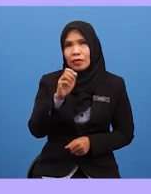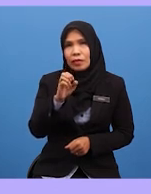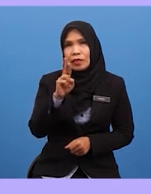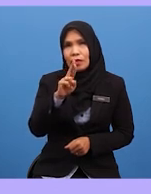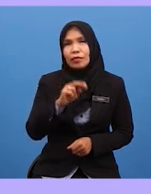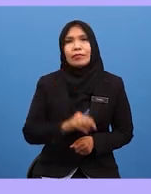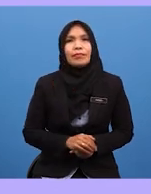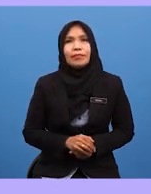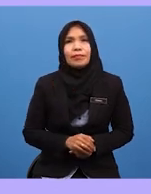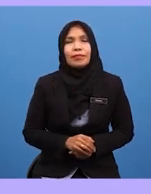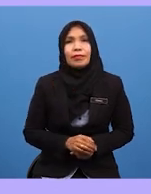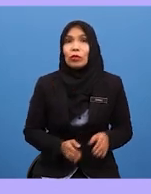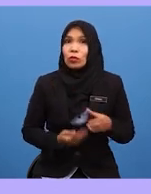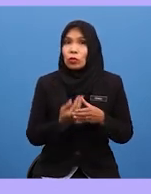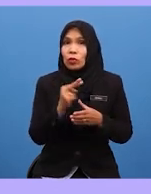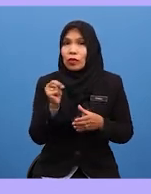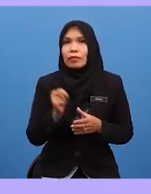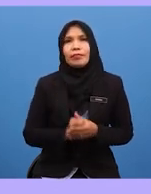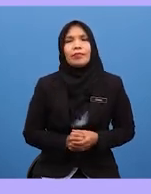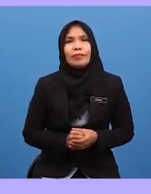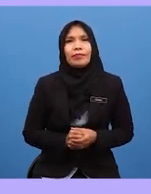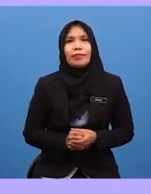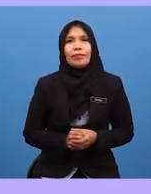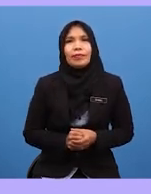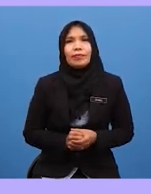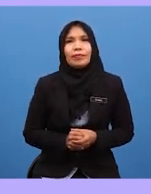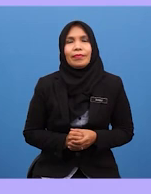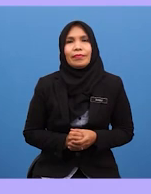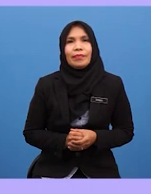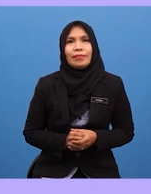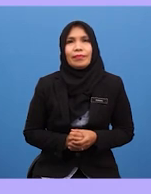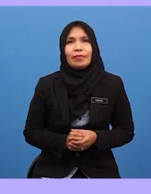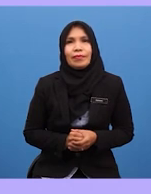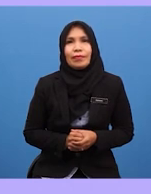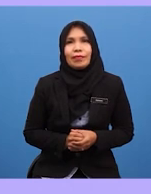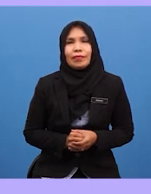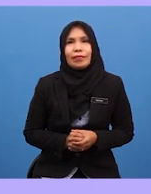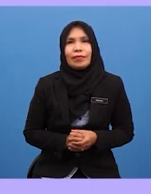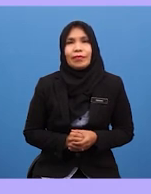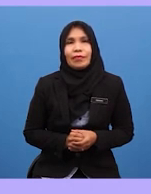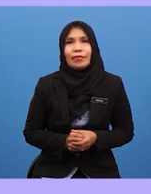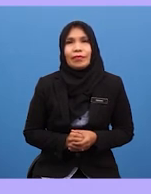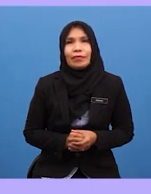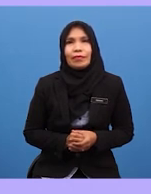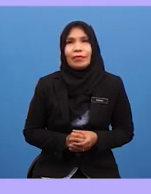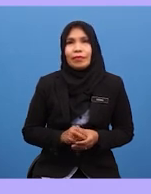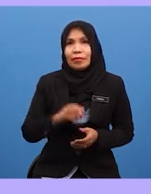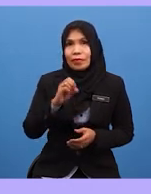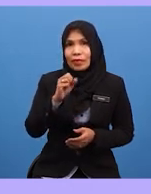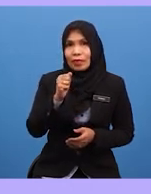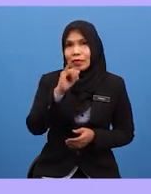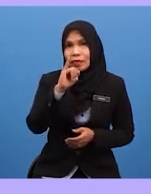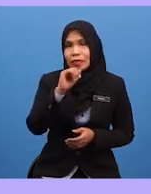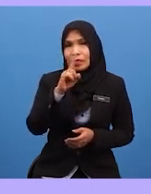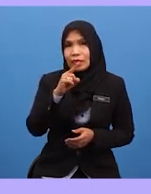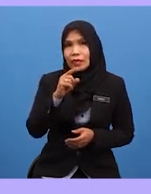Parameter yang digunakan untuk mengukur pertumbuhan ialah saiz,